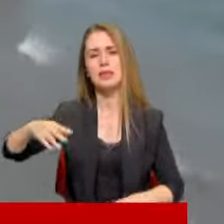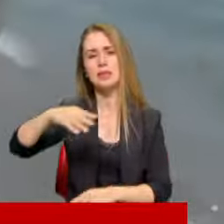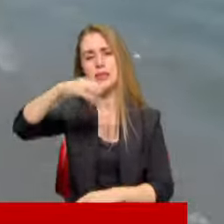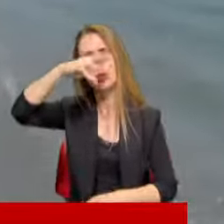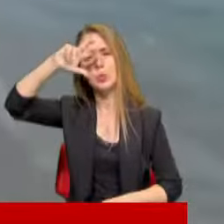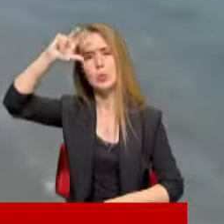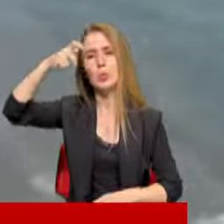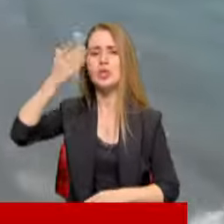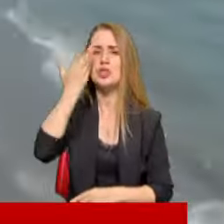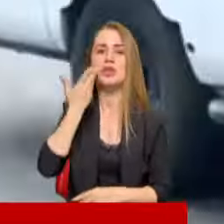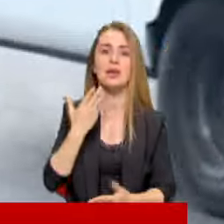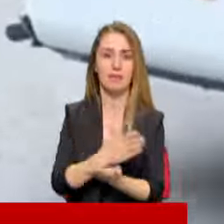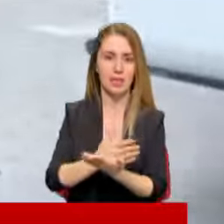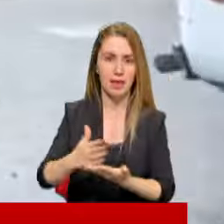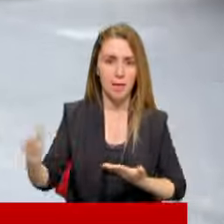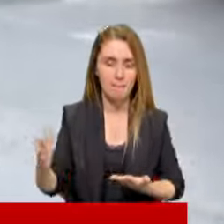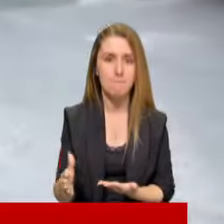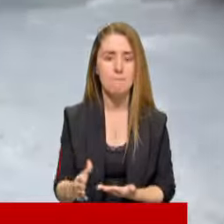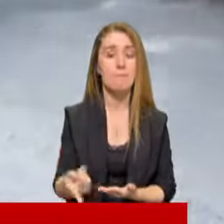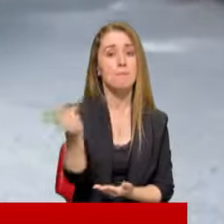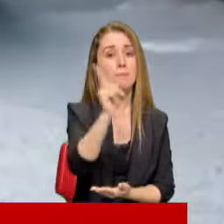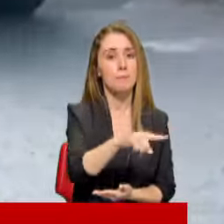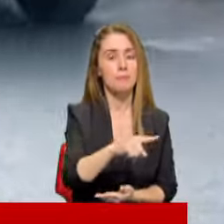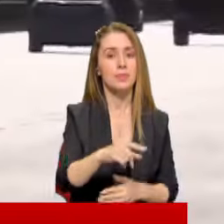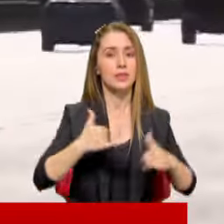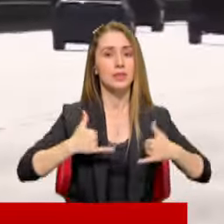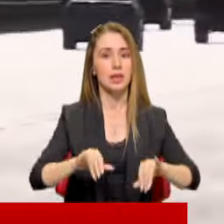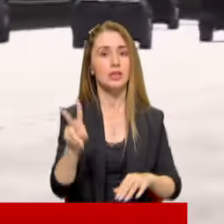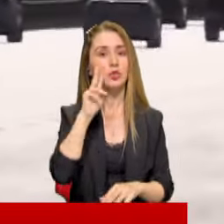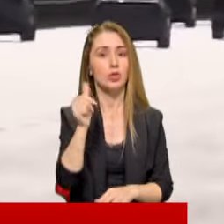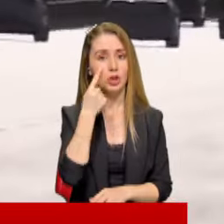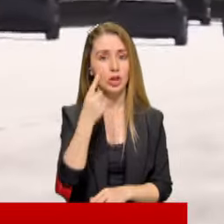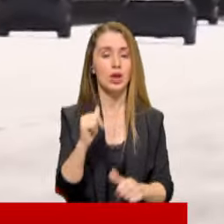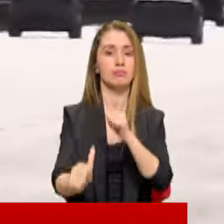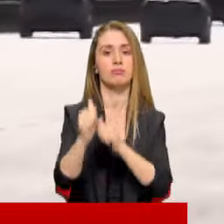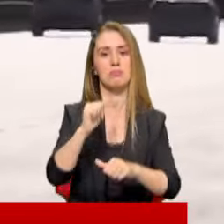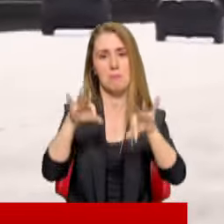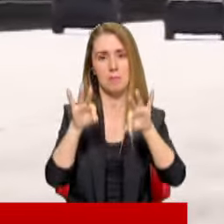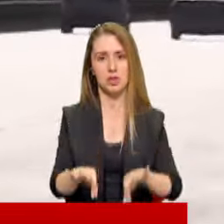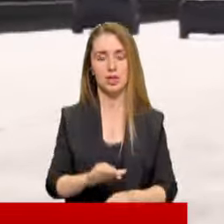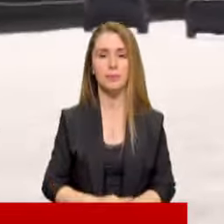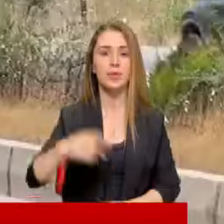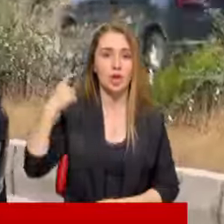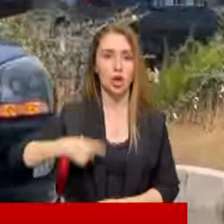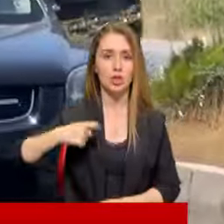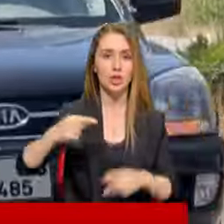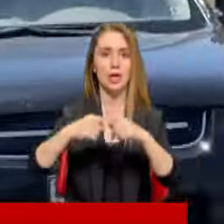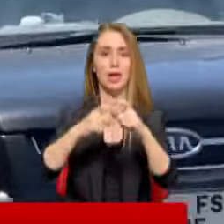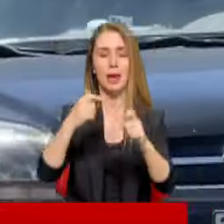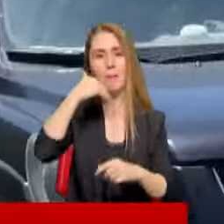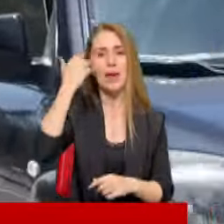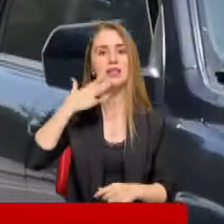tadını çıkarmaya devam ederken birçok kişi için tatilin son gününde dönüş telaşı vardı. Özellikle Ege ve